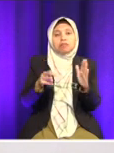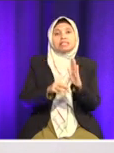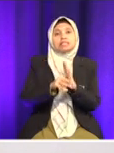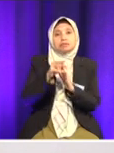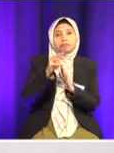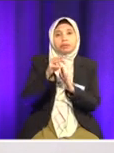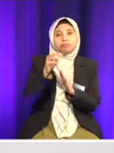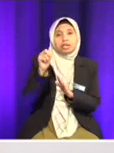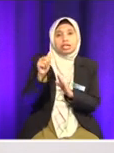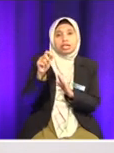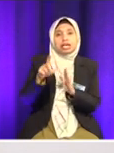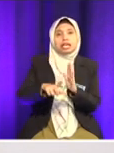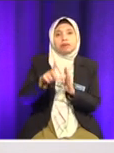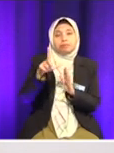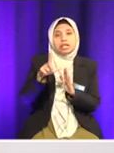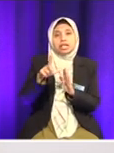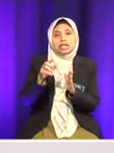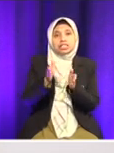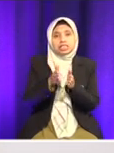lebih kecil